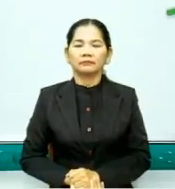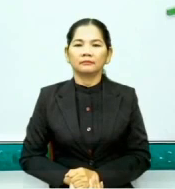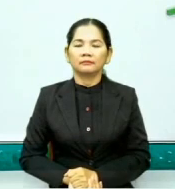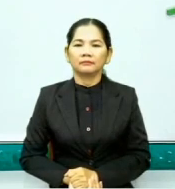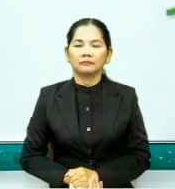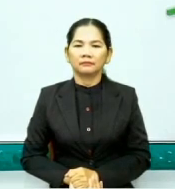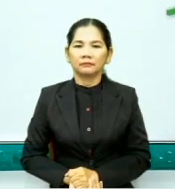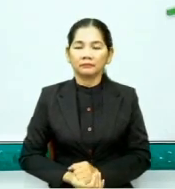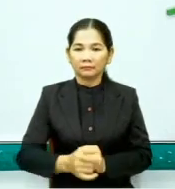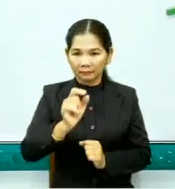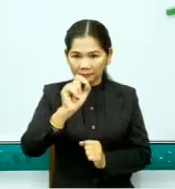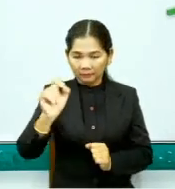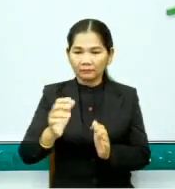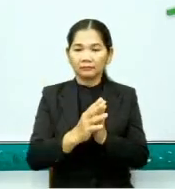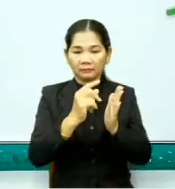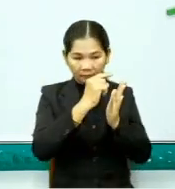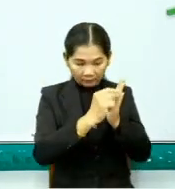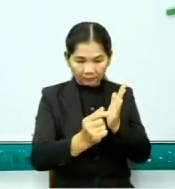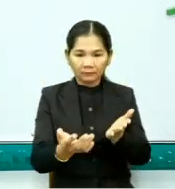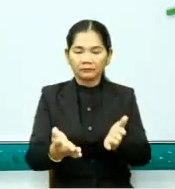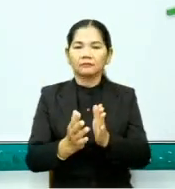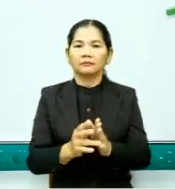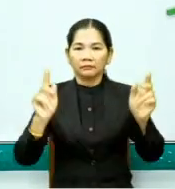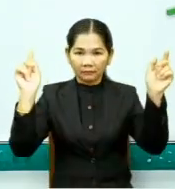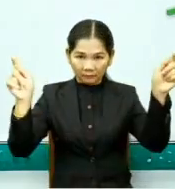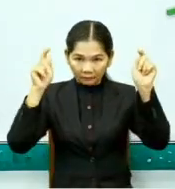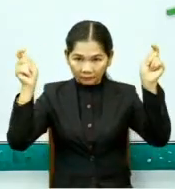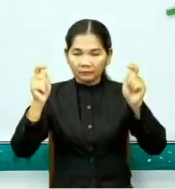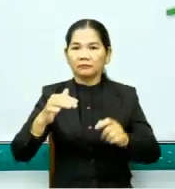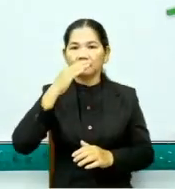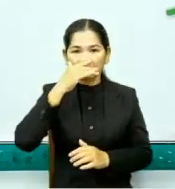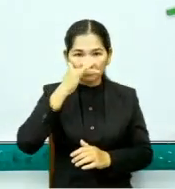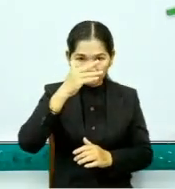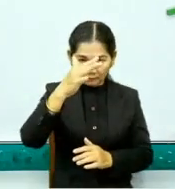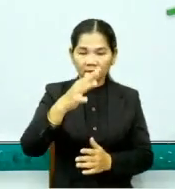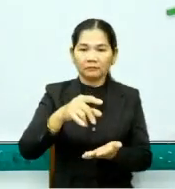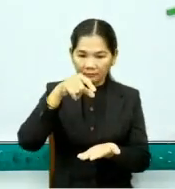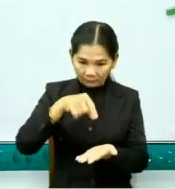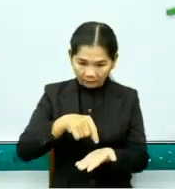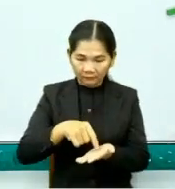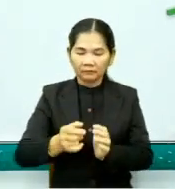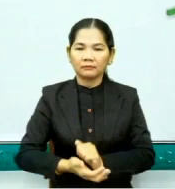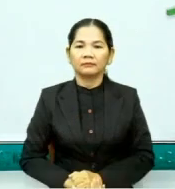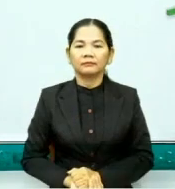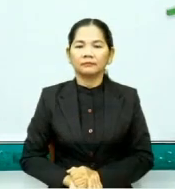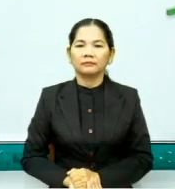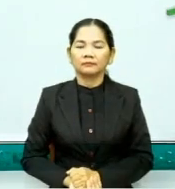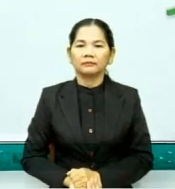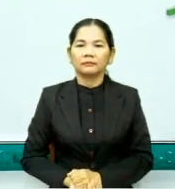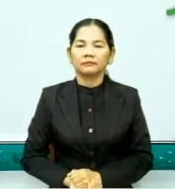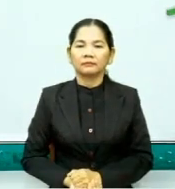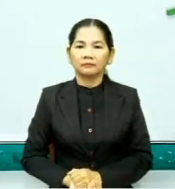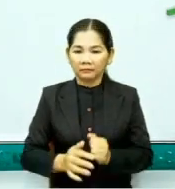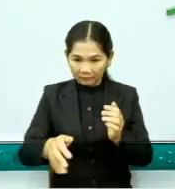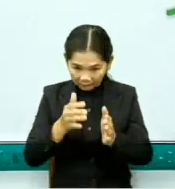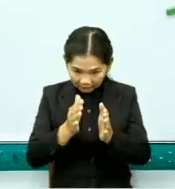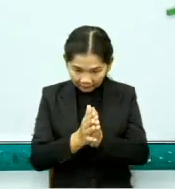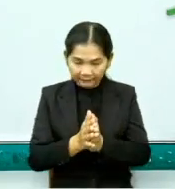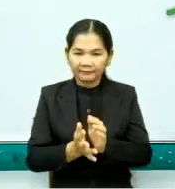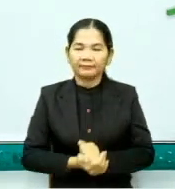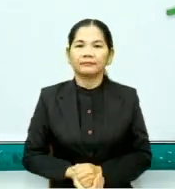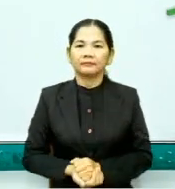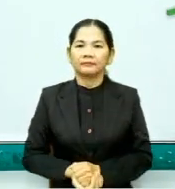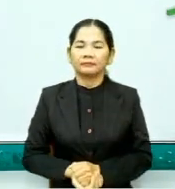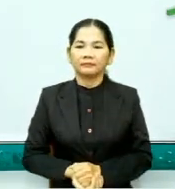Chà, chẳng con sơ xê chùm đón chương mà nè con ná. Bốn sạ mọt cứ sơ xê nè trong cảnh đà nè con. Chà, ở con tràn con,